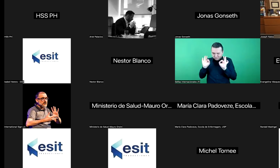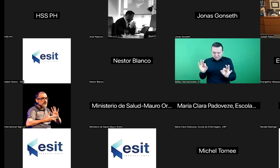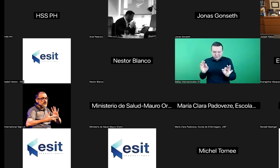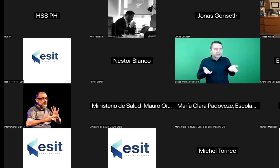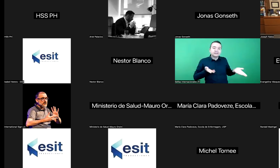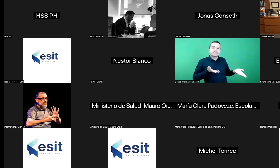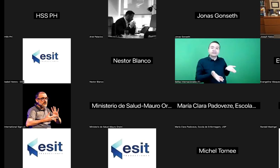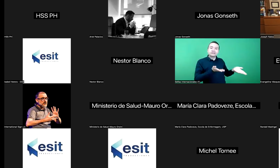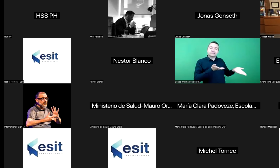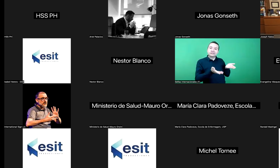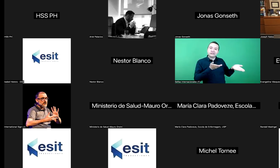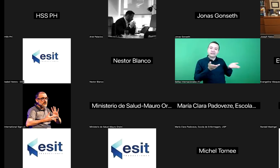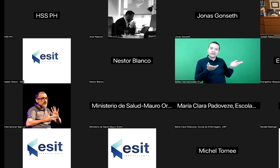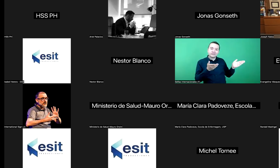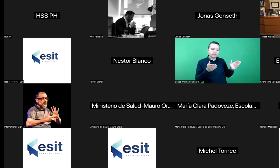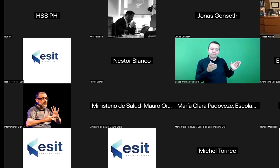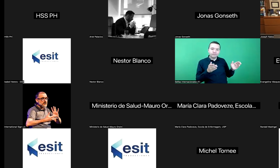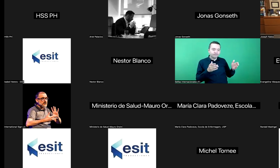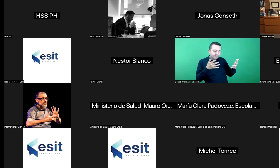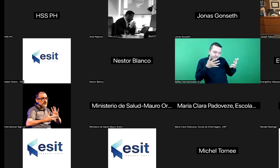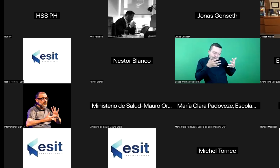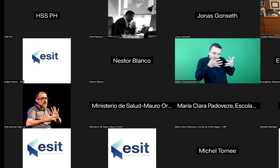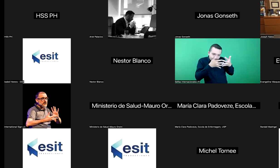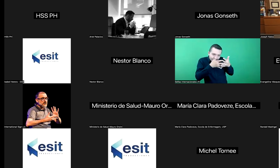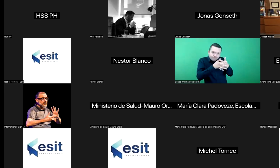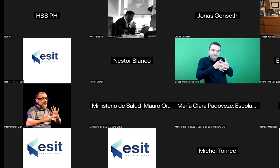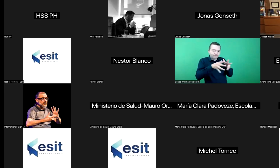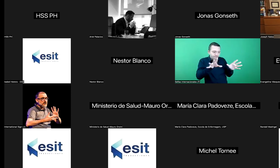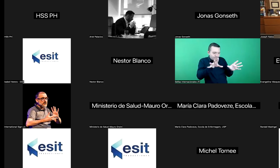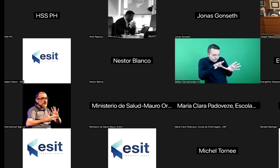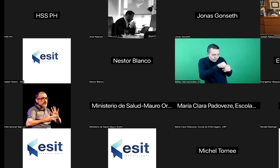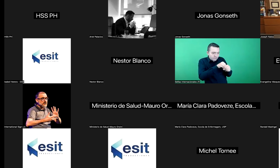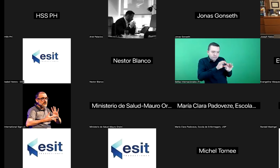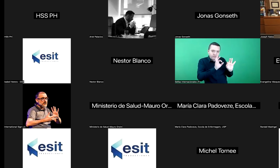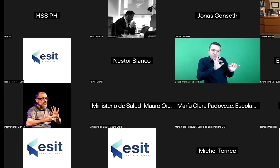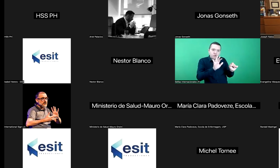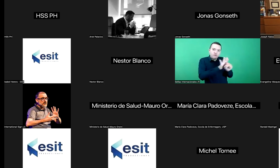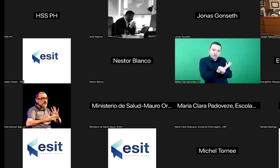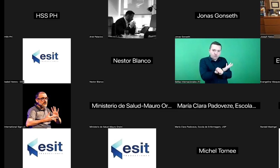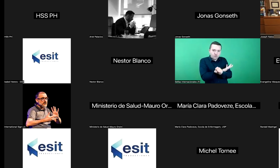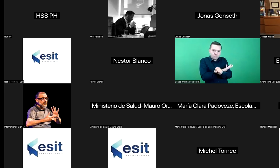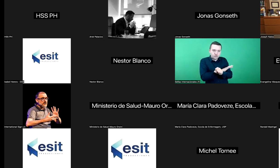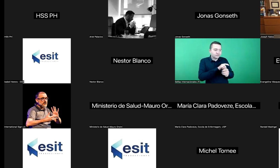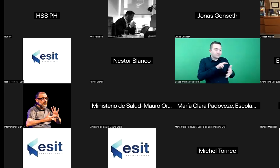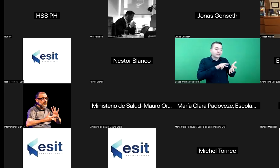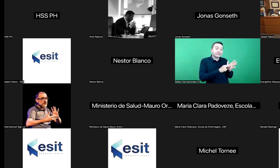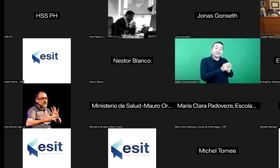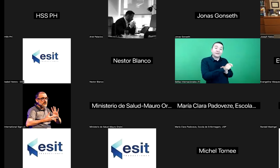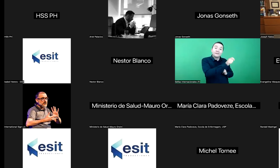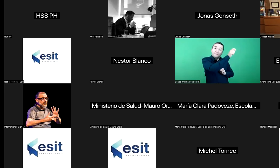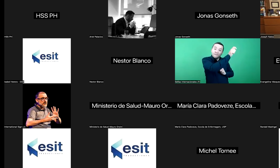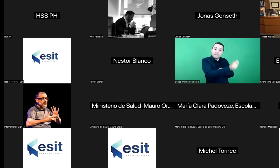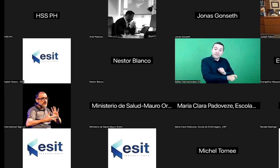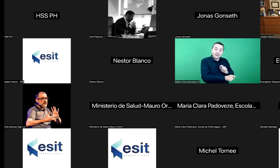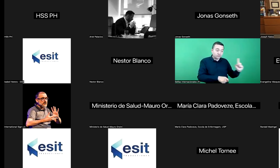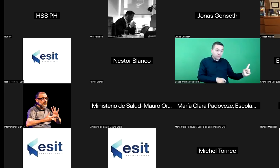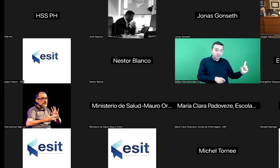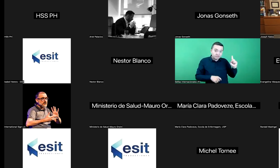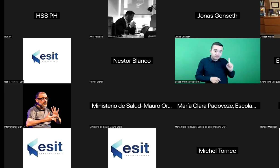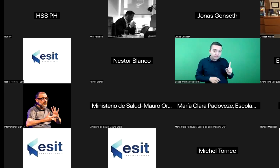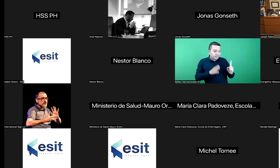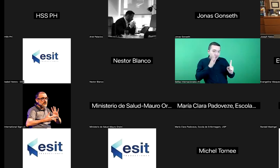cohérente, avec une approche des soins primaires de santé qui va guider, orienter chaque étape